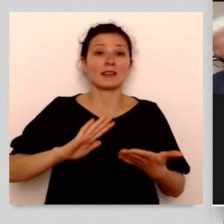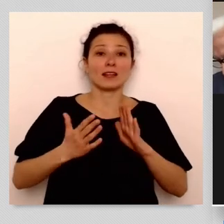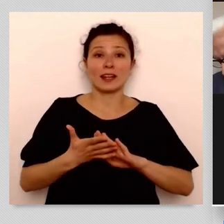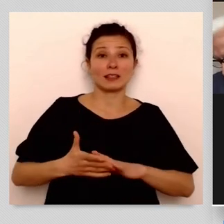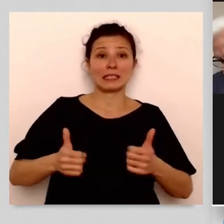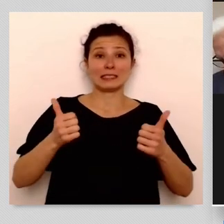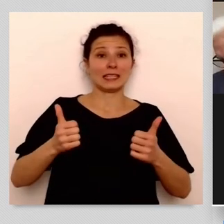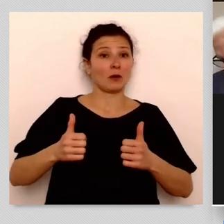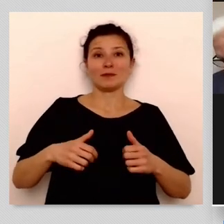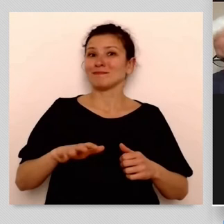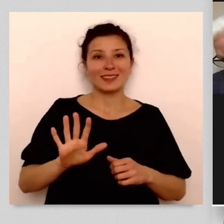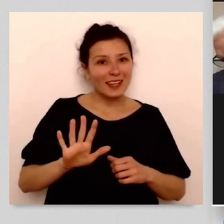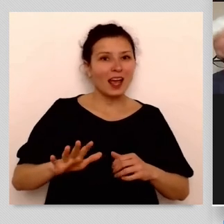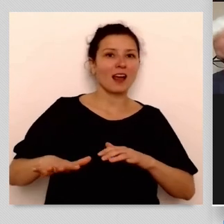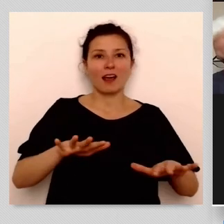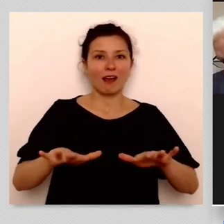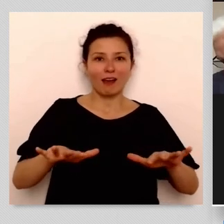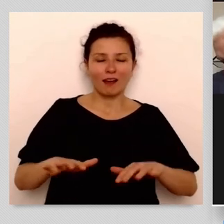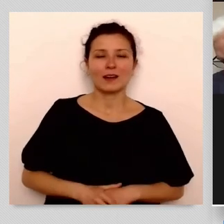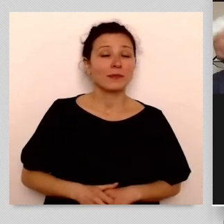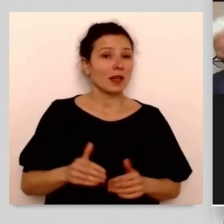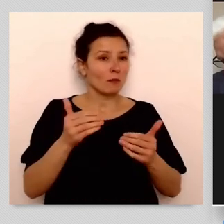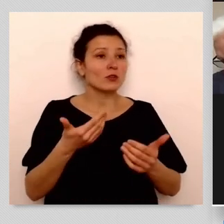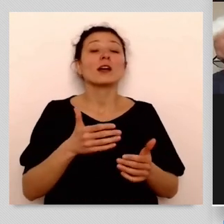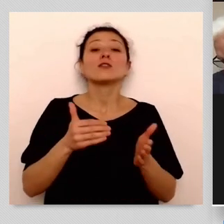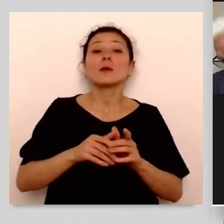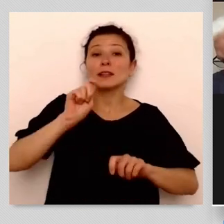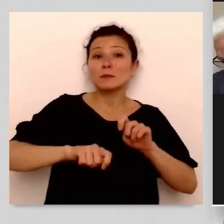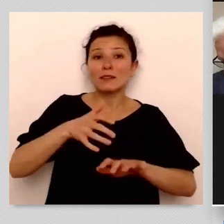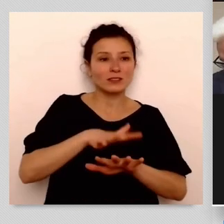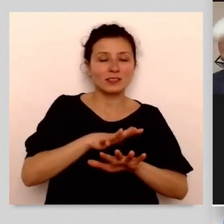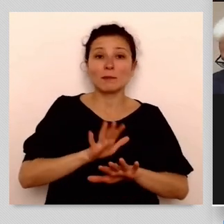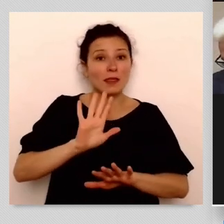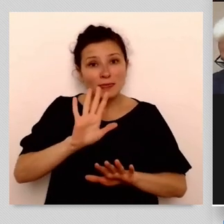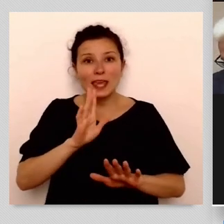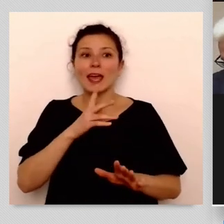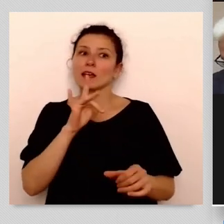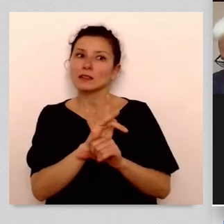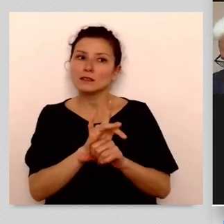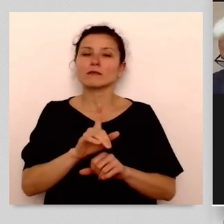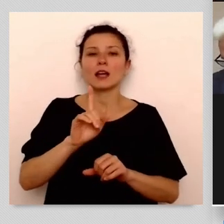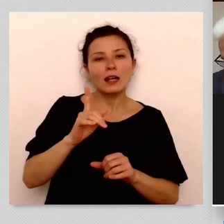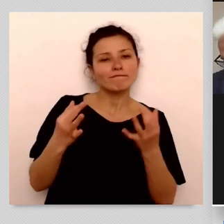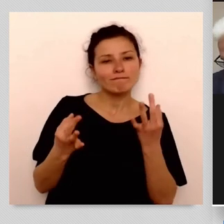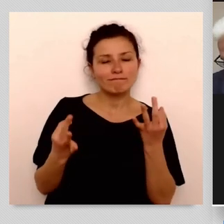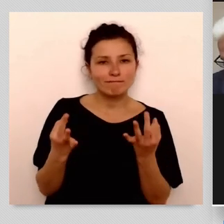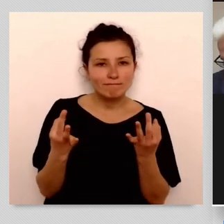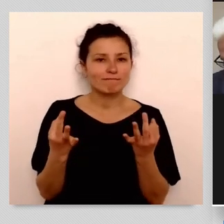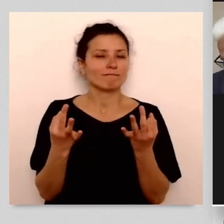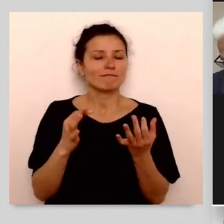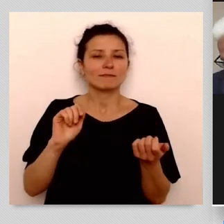czas na rewizję systemu. Nie podważenie go, ale na refleksję i